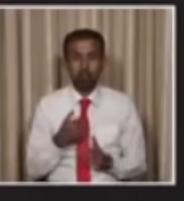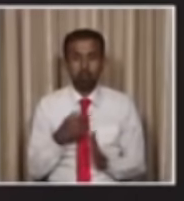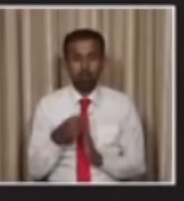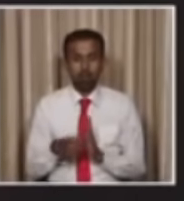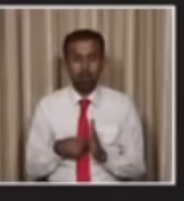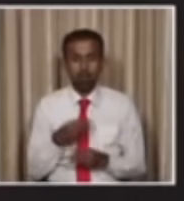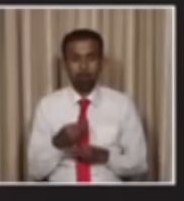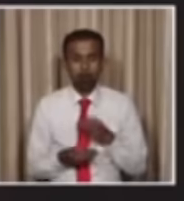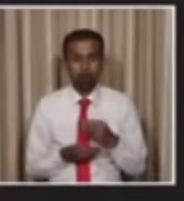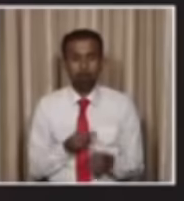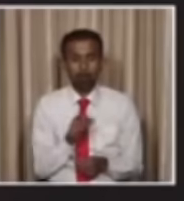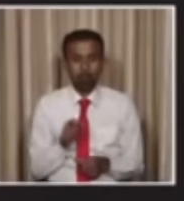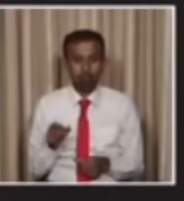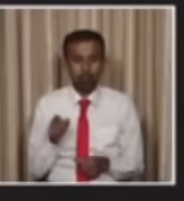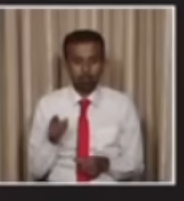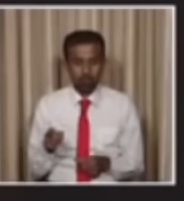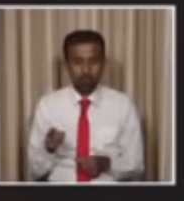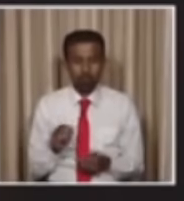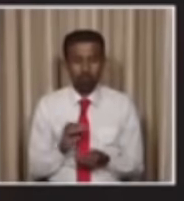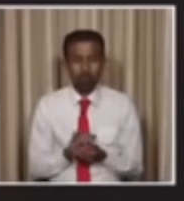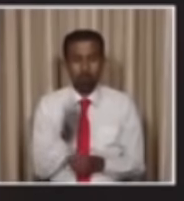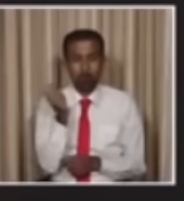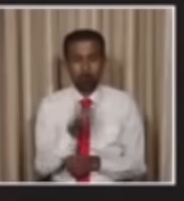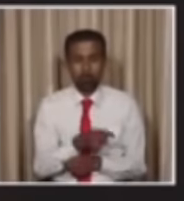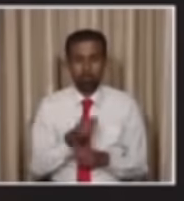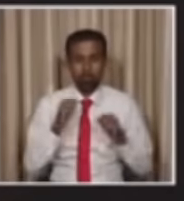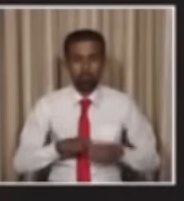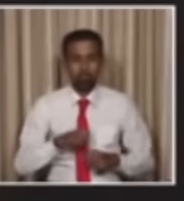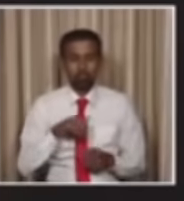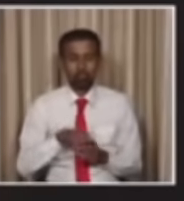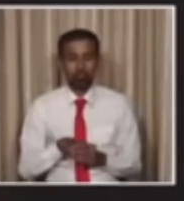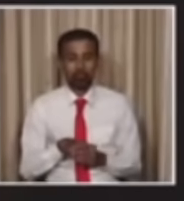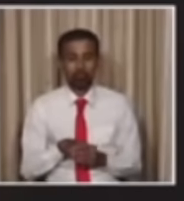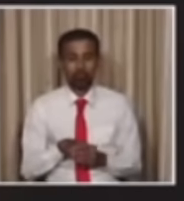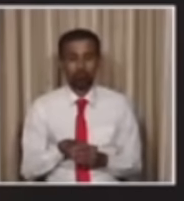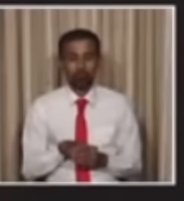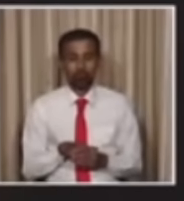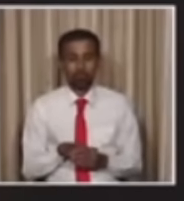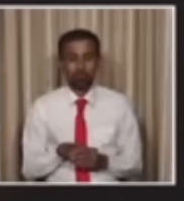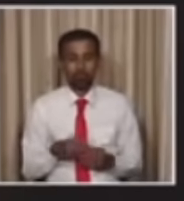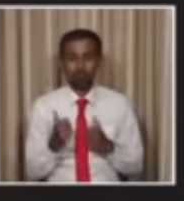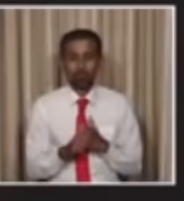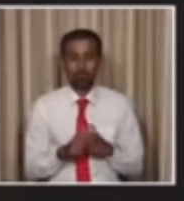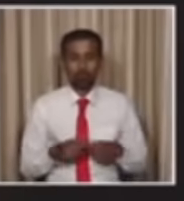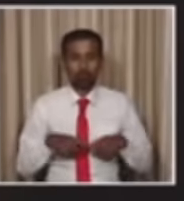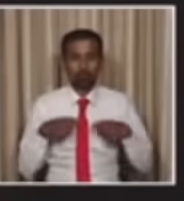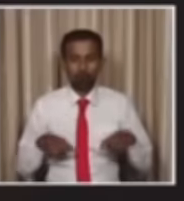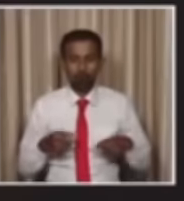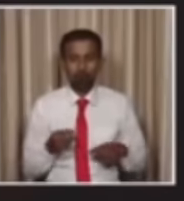රටේ ව්‍යාපාරිකයින්ට ඒ තිබිච්ච යාන්ත්‍රණය කඩා වැටීම තුළ මේකේ නිෂ්පාදන වියදම් ඉහළ